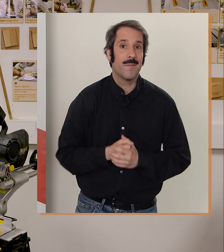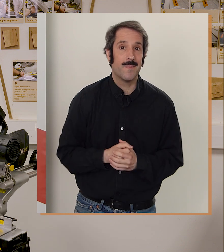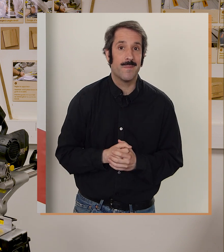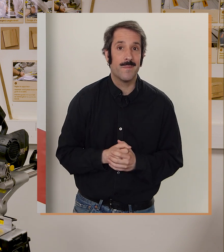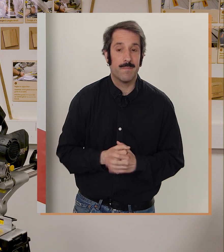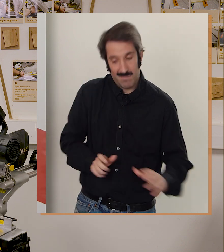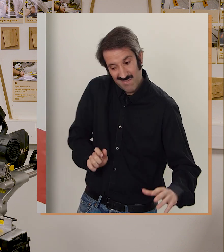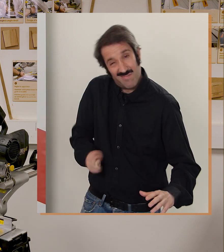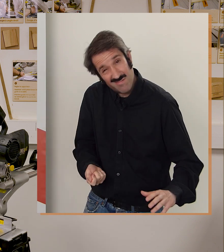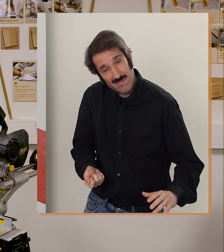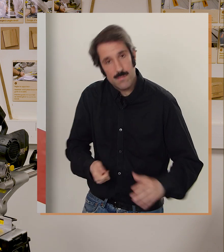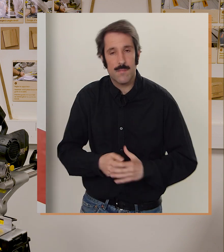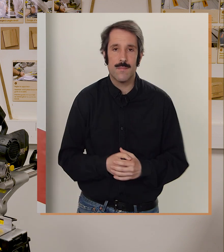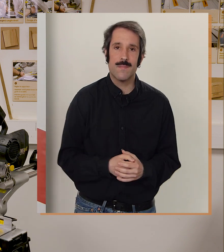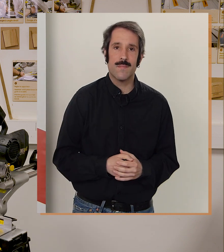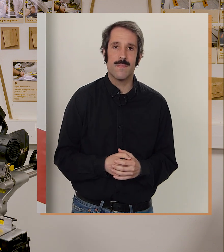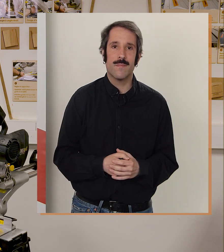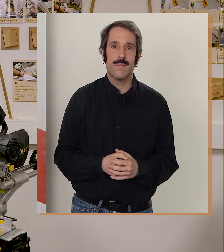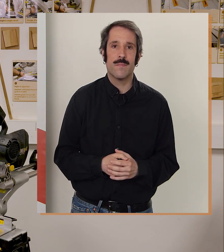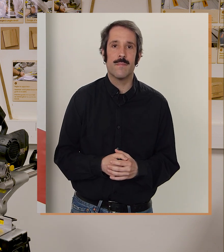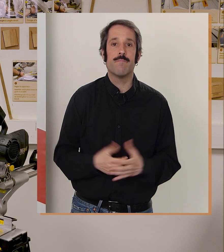pointer sur 0 et ensuite serrer.